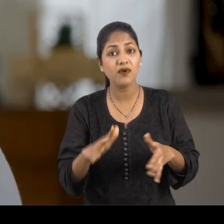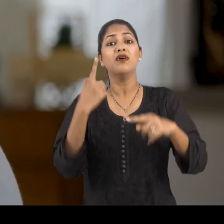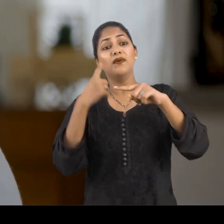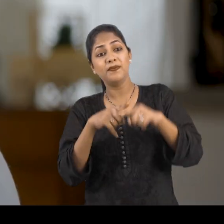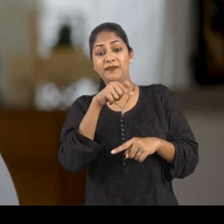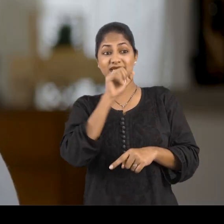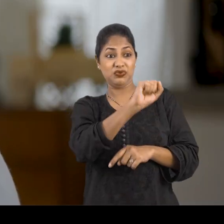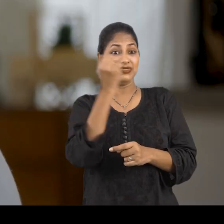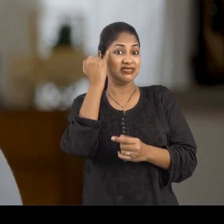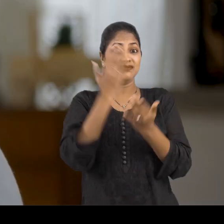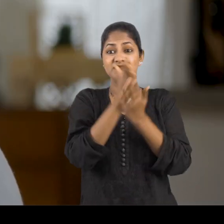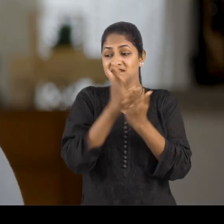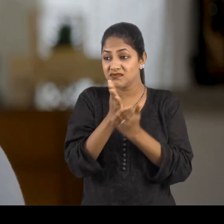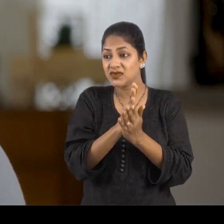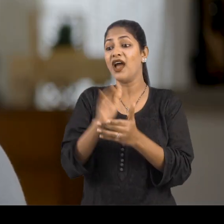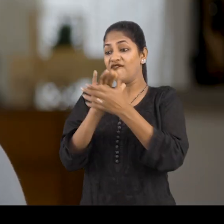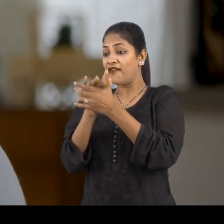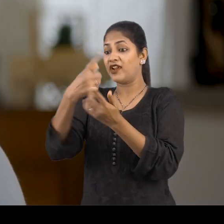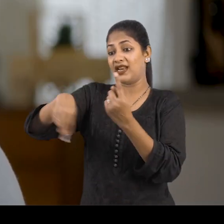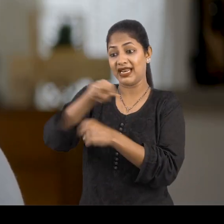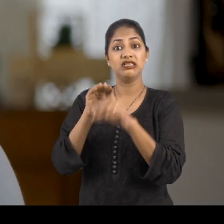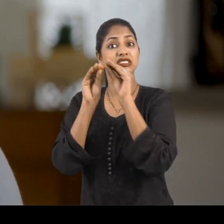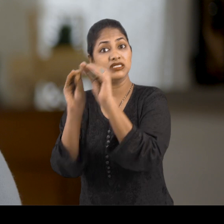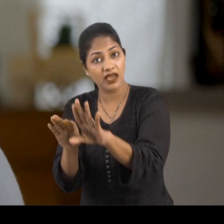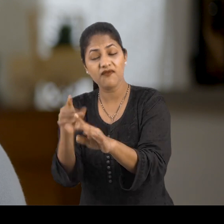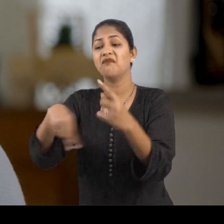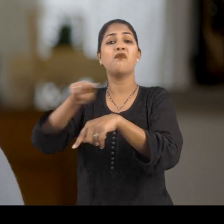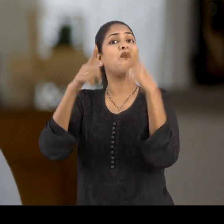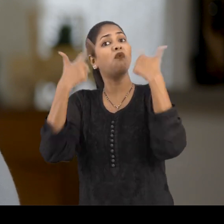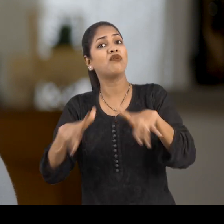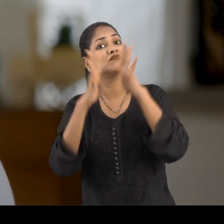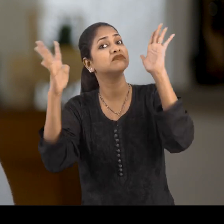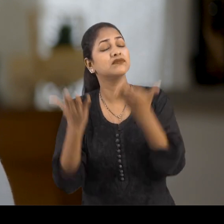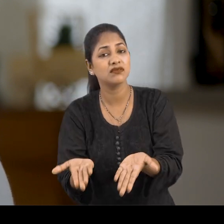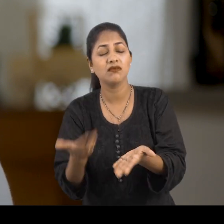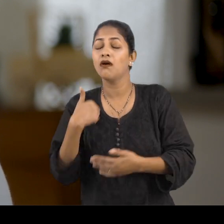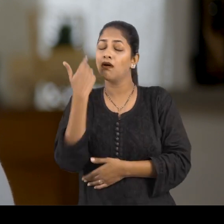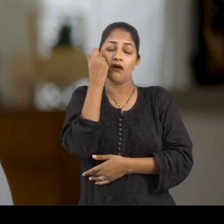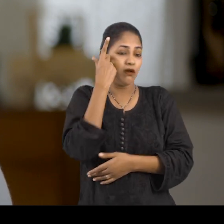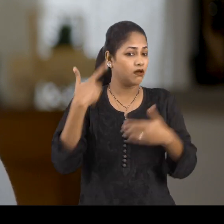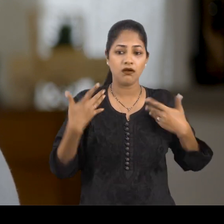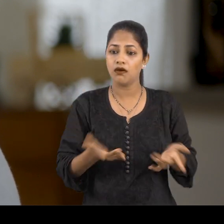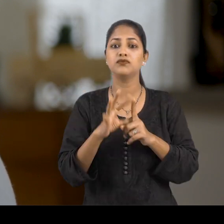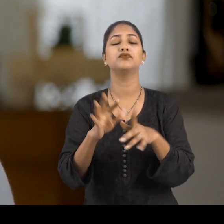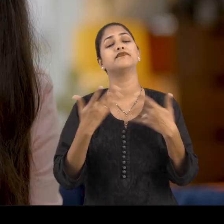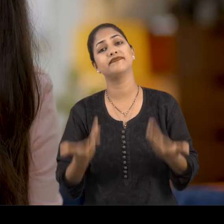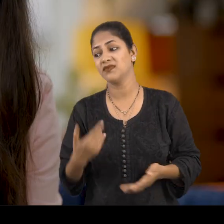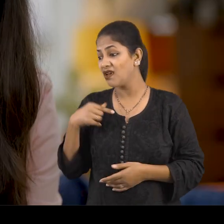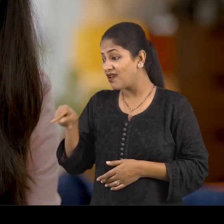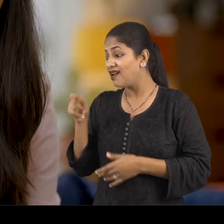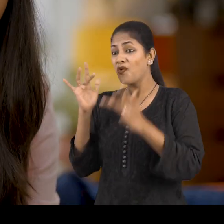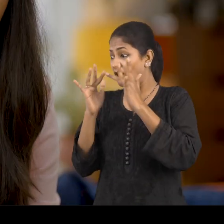இந்த விஷயம் ரொம்ப மோசமாயிடுச்சுன்னு என் ஃப்ரெண்ட்ஸுங்க கிட்ட ட்ரேடிங் ஸ்ட்ராட்டஜியை பத்தி ஷேர் பண்ணேன். பார்த்தா அவங்களும் அதுல நஷ்டமாயிருக்காங்க. இப்போ நான் என்ன செய்யணும்னே